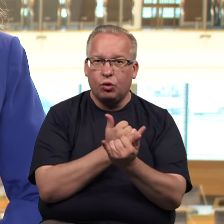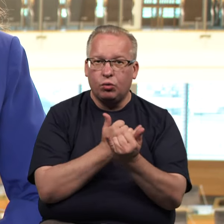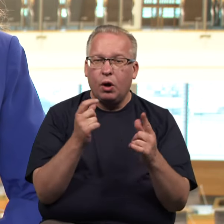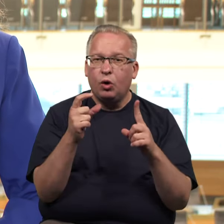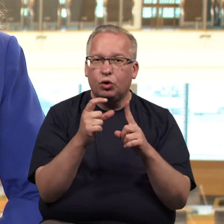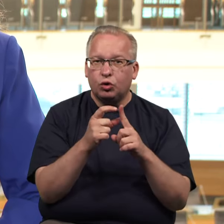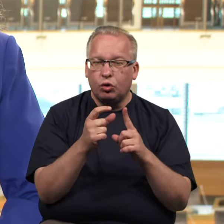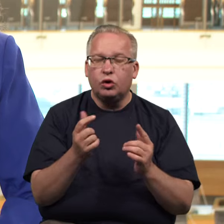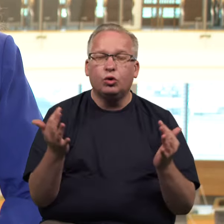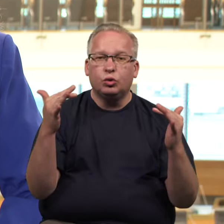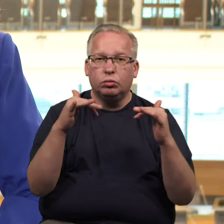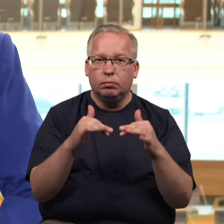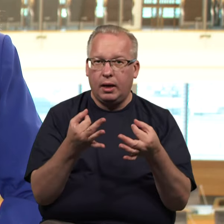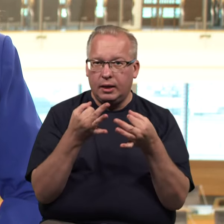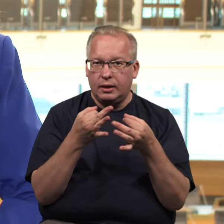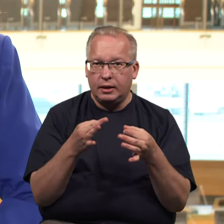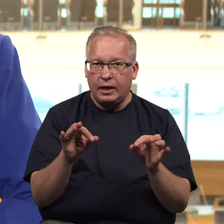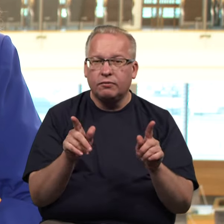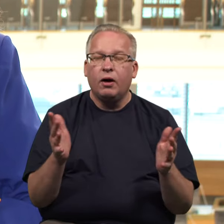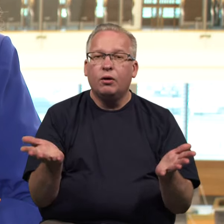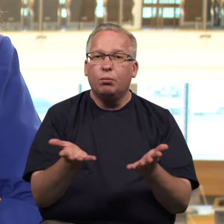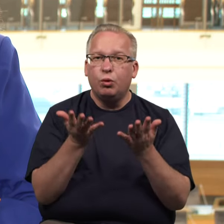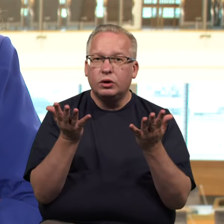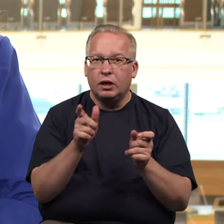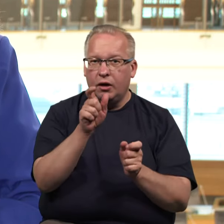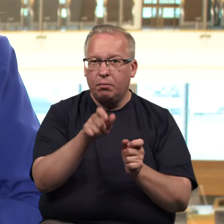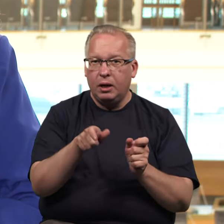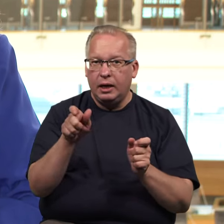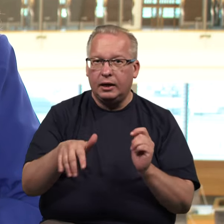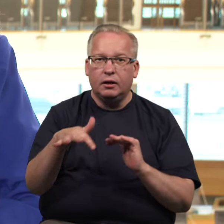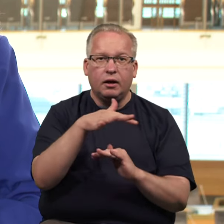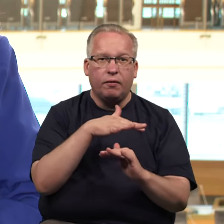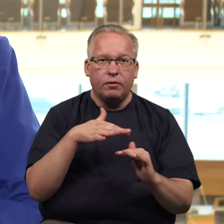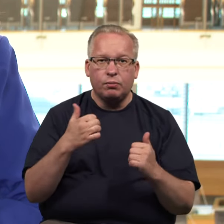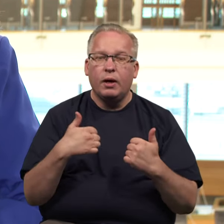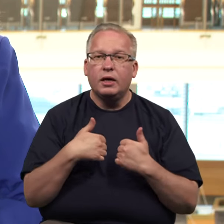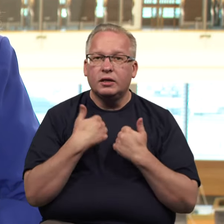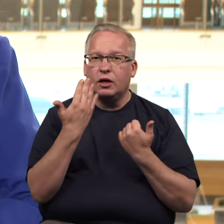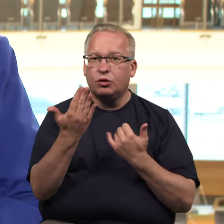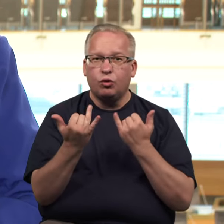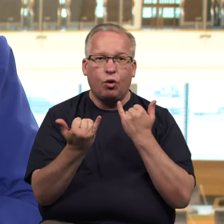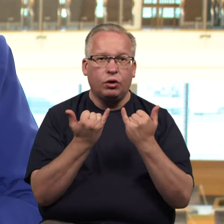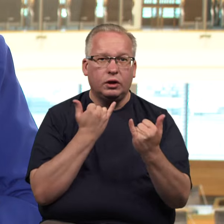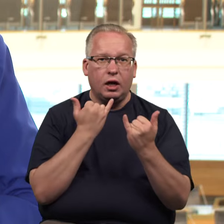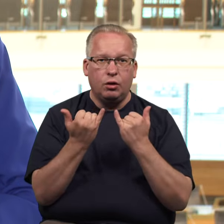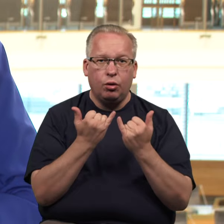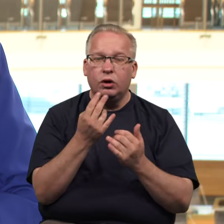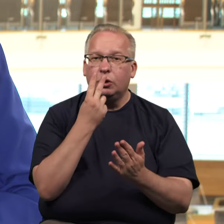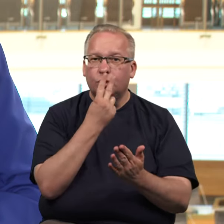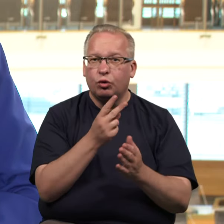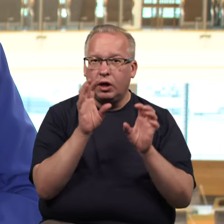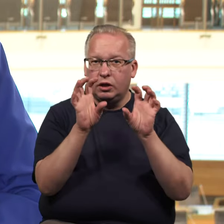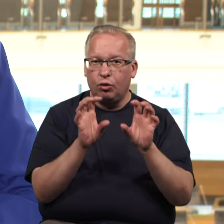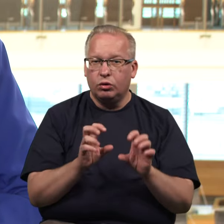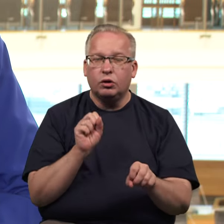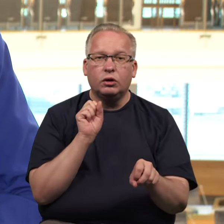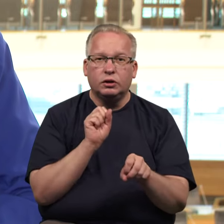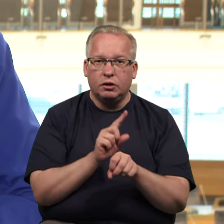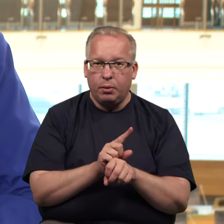ir susirinkimų laisvę, puoselėti šalies pilietinę visuomenę, siekti su ja dialogo ir laikytis konstitucinio